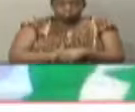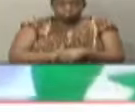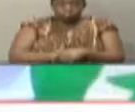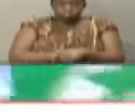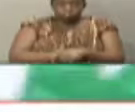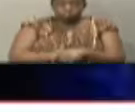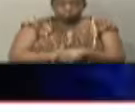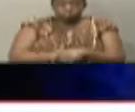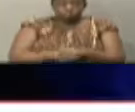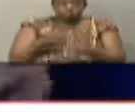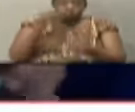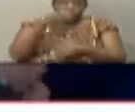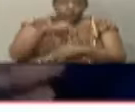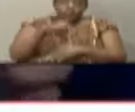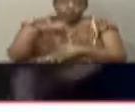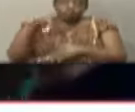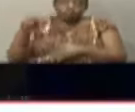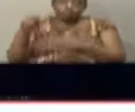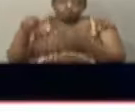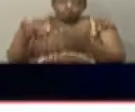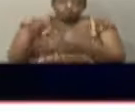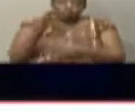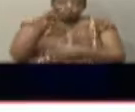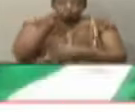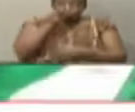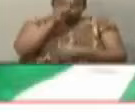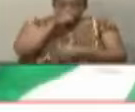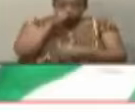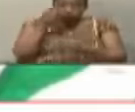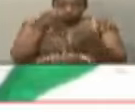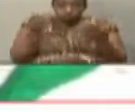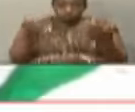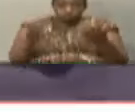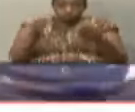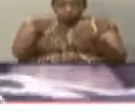ono bwe bagujja okugutwala enkoko njeru gy'aziikiddwa.